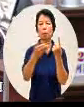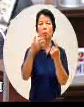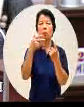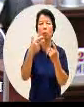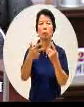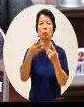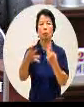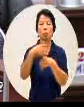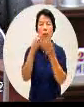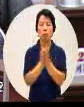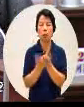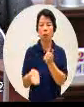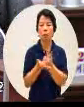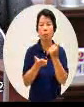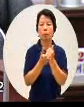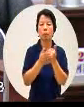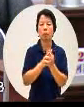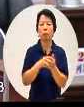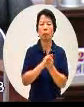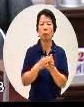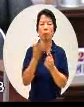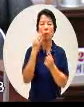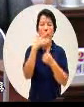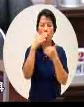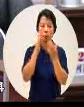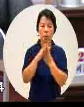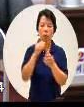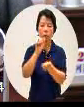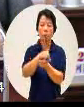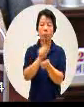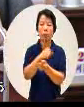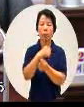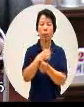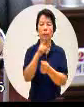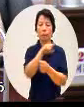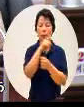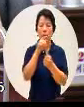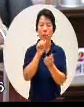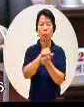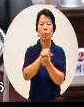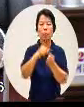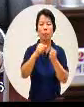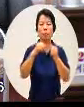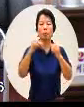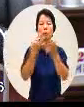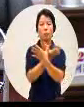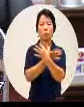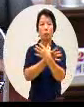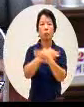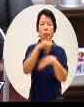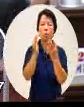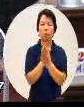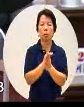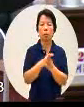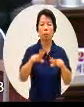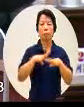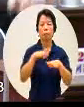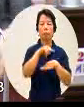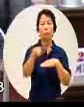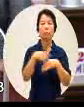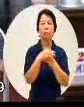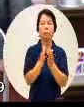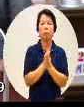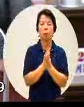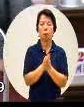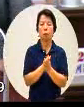得到諾貝爾經濟學獎我講左派跟右派是什麼原因呢因為我們都是政黨人物政黨人物呢幾乎